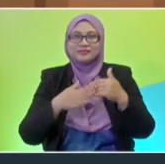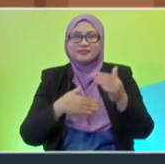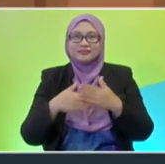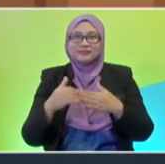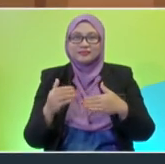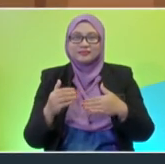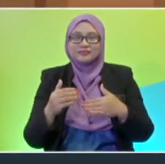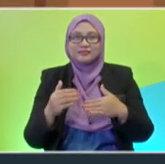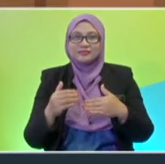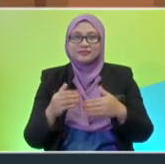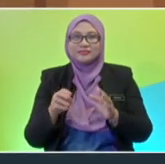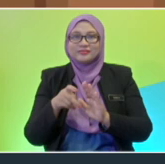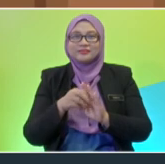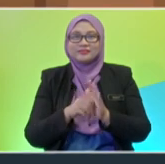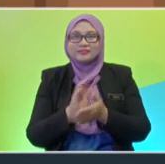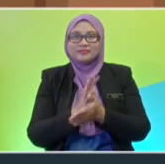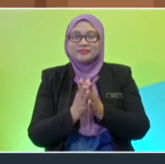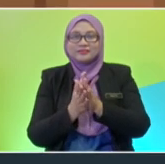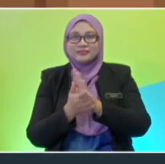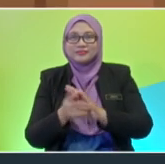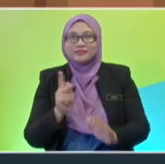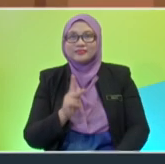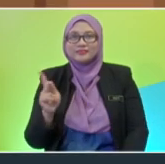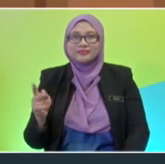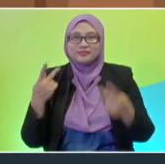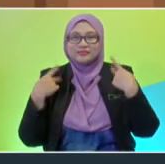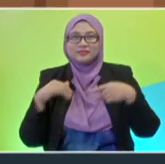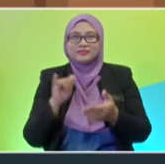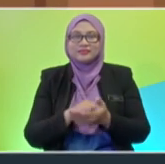menjadikan kedai itu menarik banyak bilangan